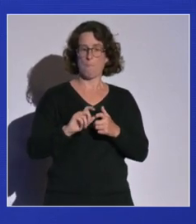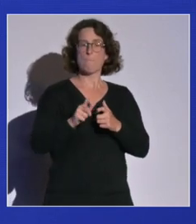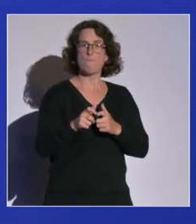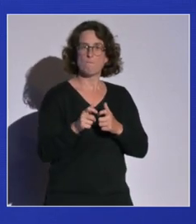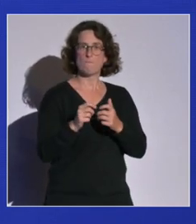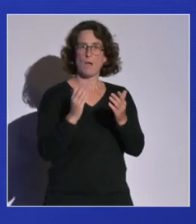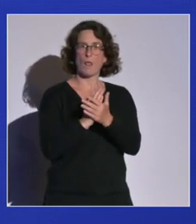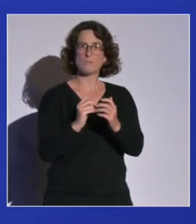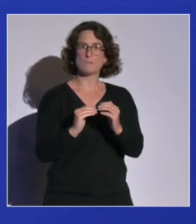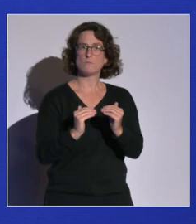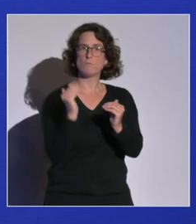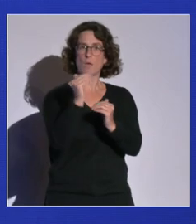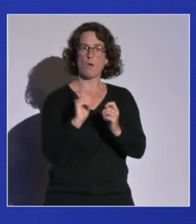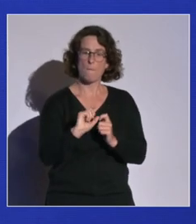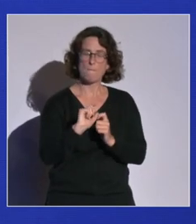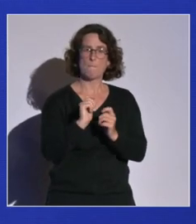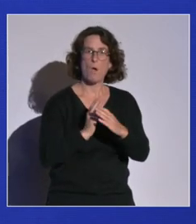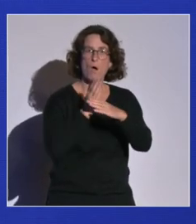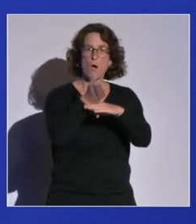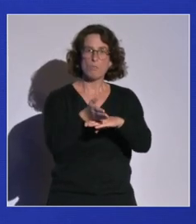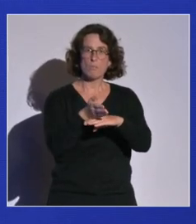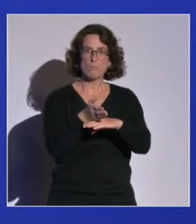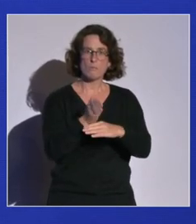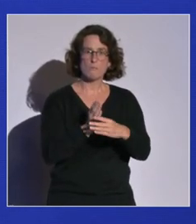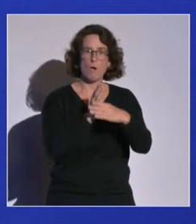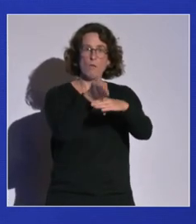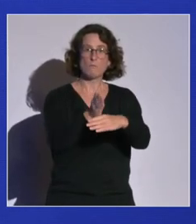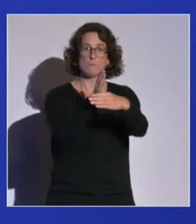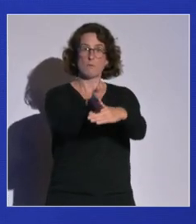classe supérieure et au bout du collège, ils seront